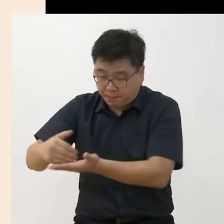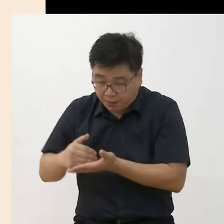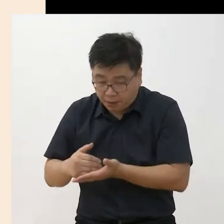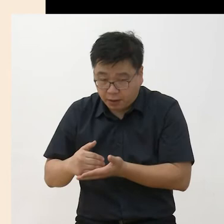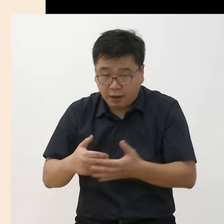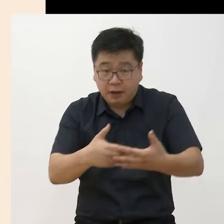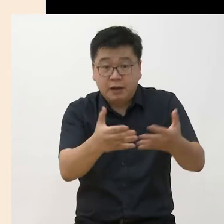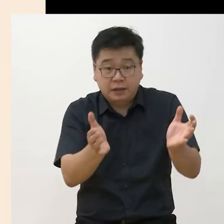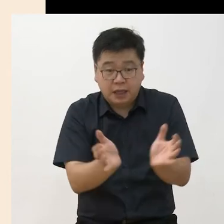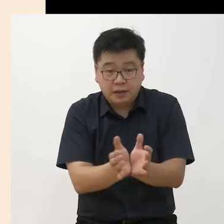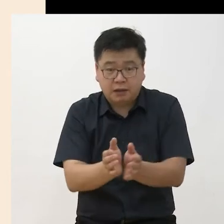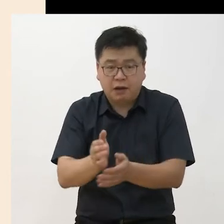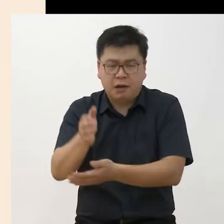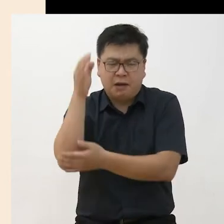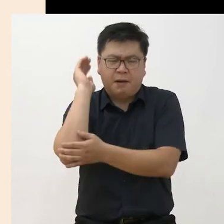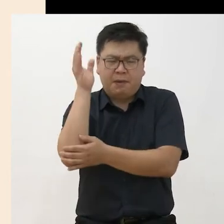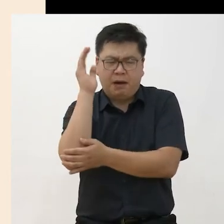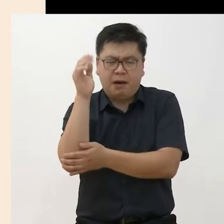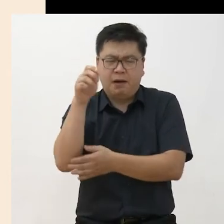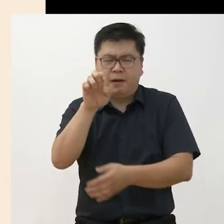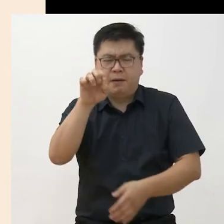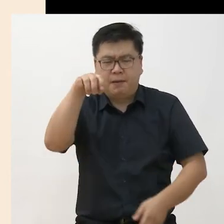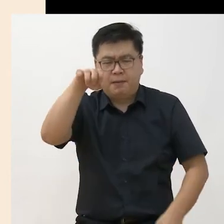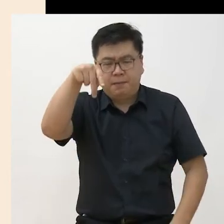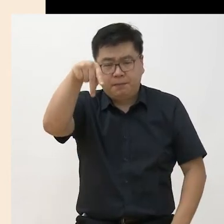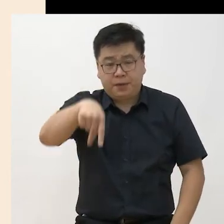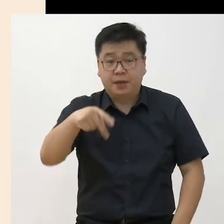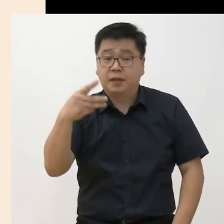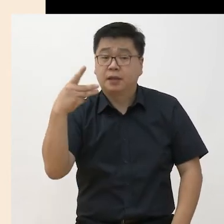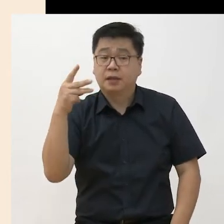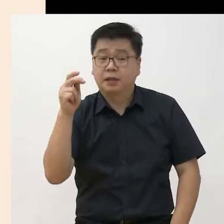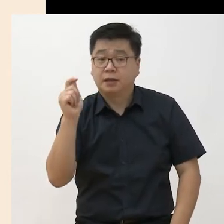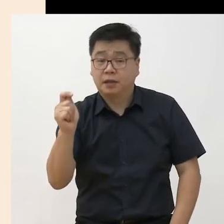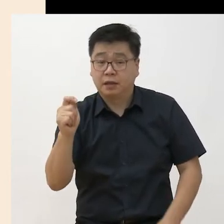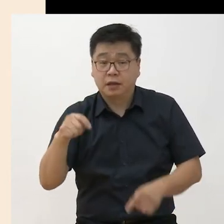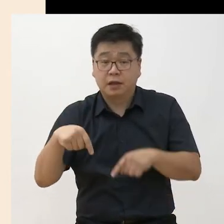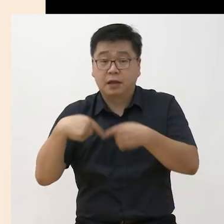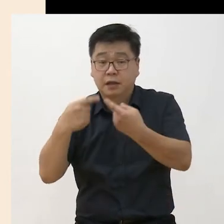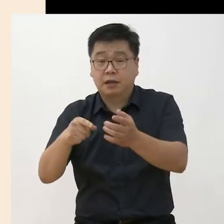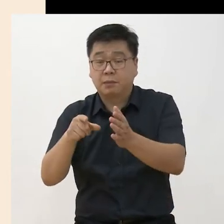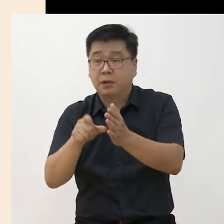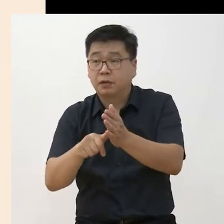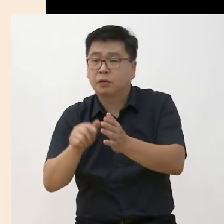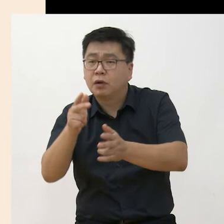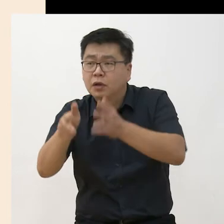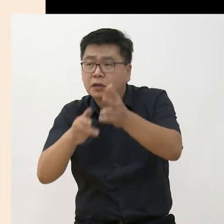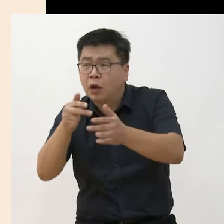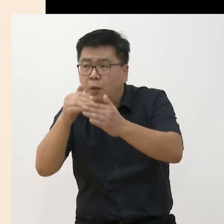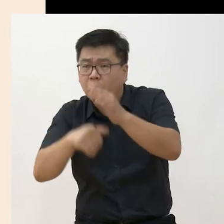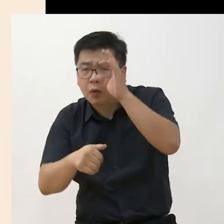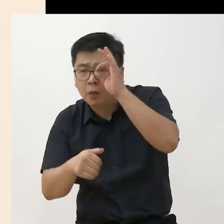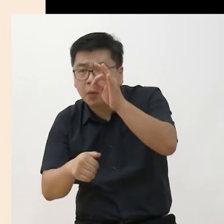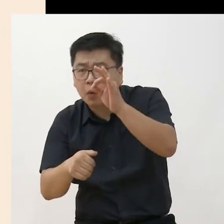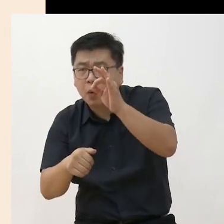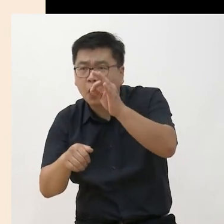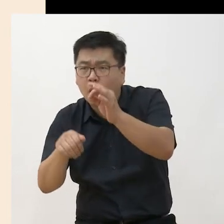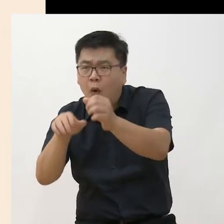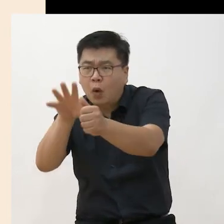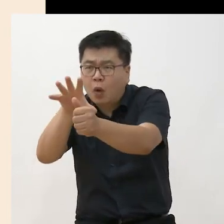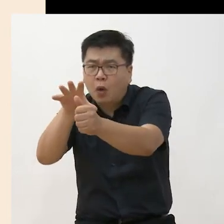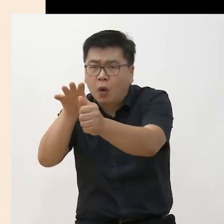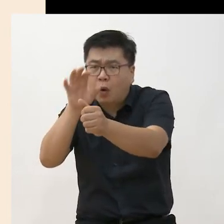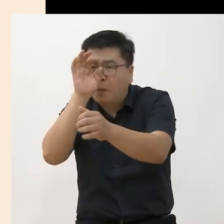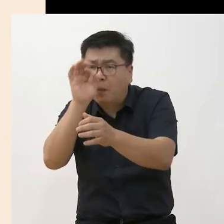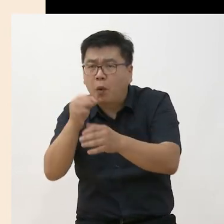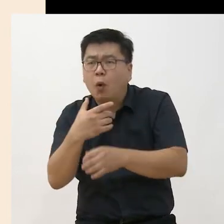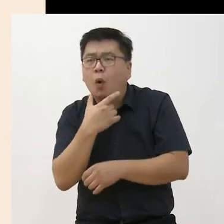심사에 참관을 해가지고 같이 그 신청한 다른 단체의 사업 내용을 이렇게 같이